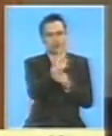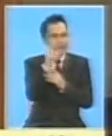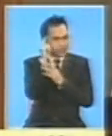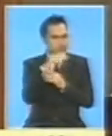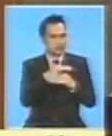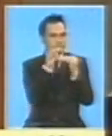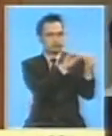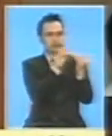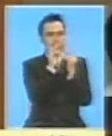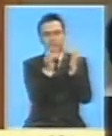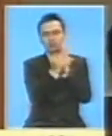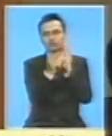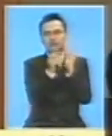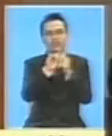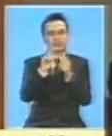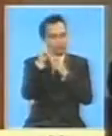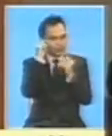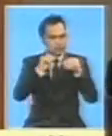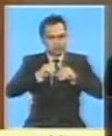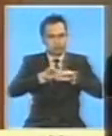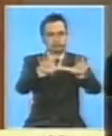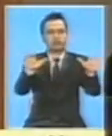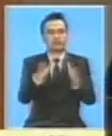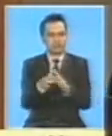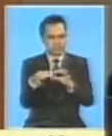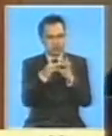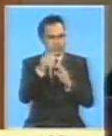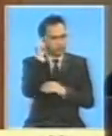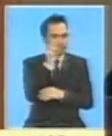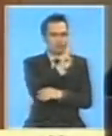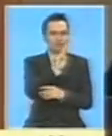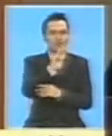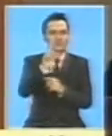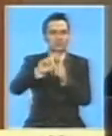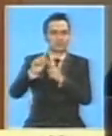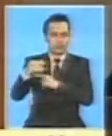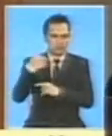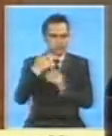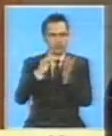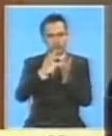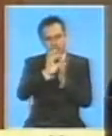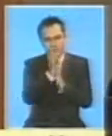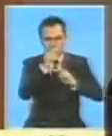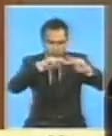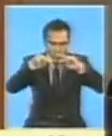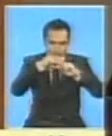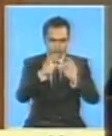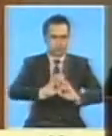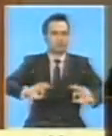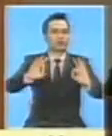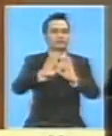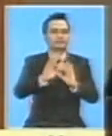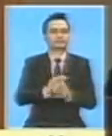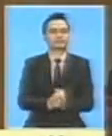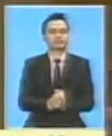ารและเทคโนโลยีสารสนเทศวันนี้มีการแพร่หลายในระบบโซเชียลมีเดียมากมายนะครับเราก็จำเป็นต้องดูแลเรื่องนี้โดย